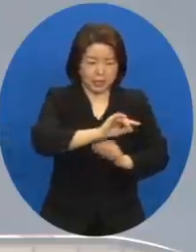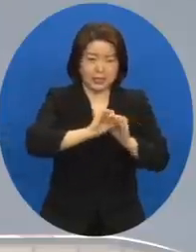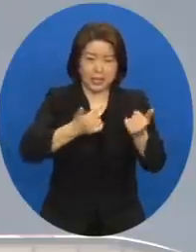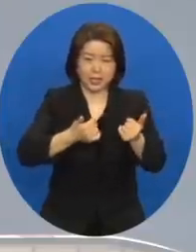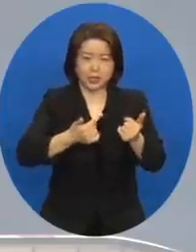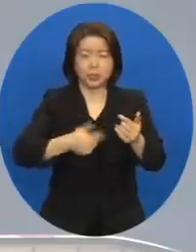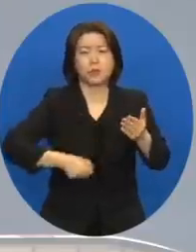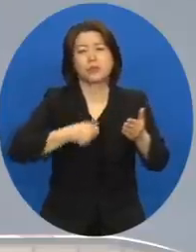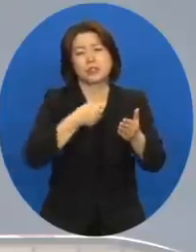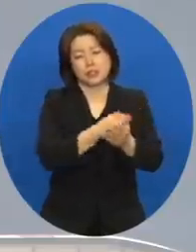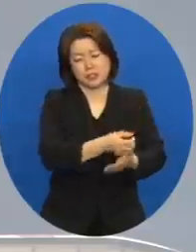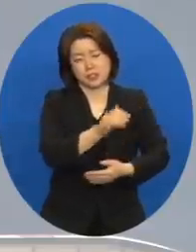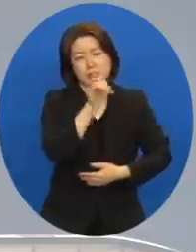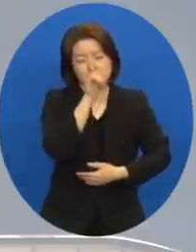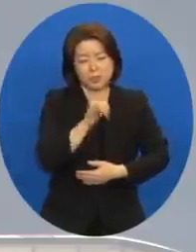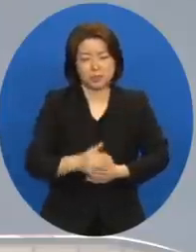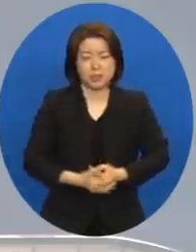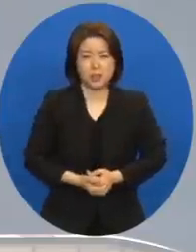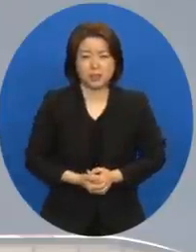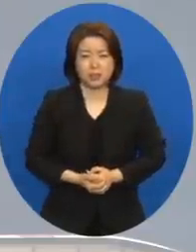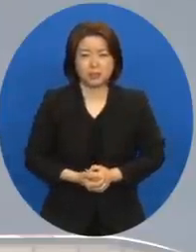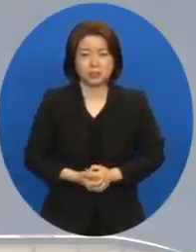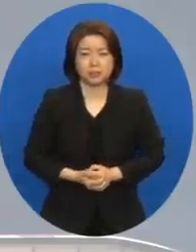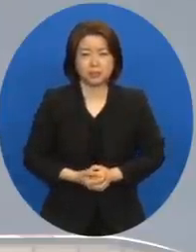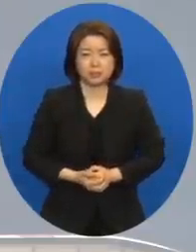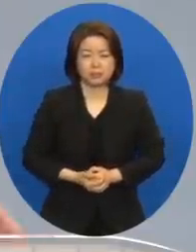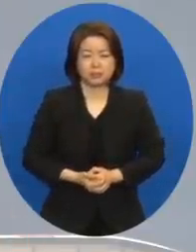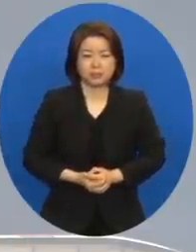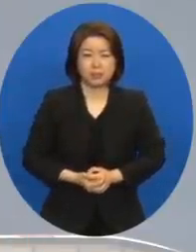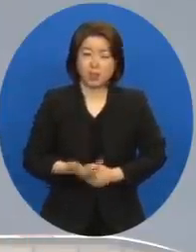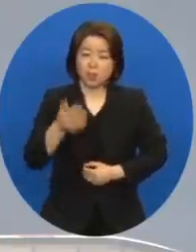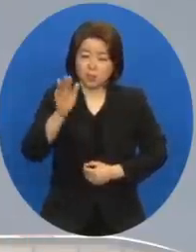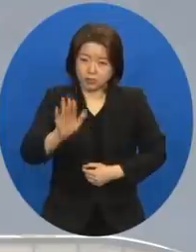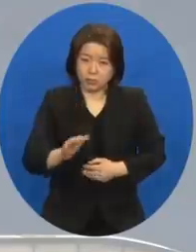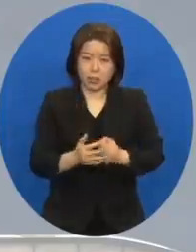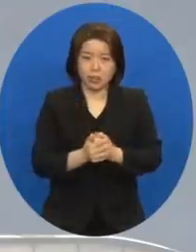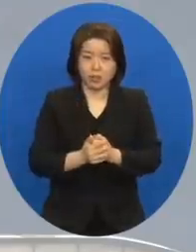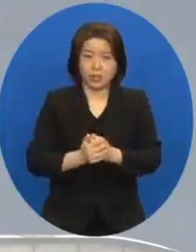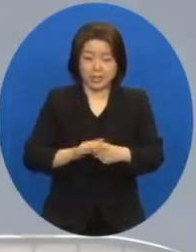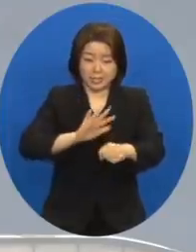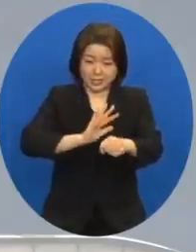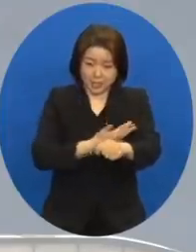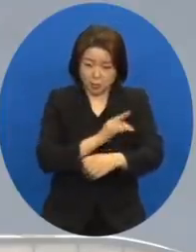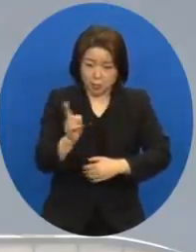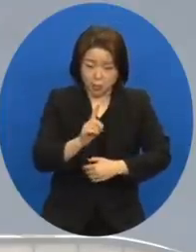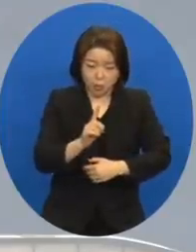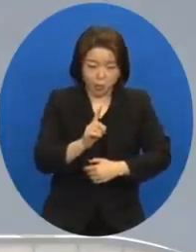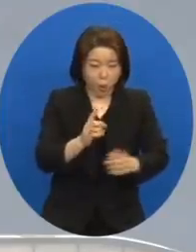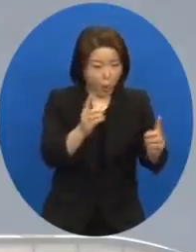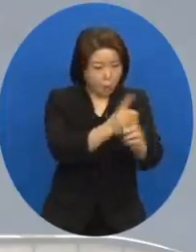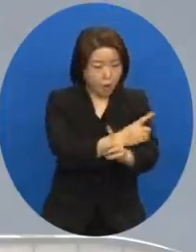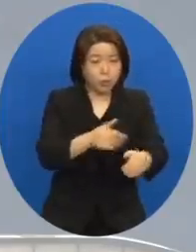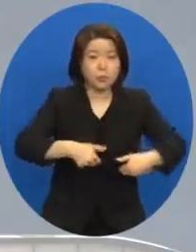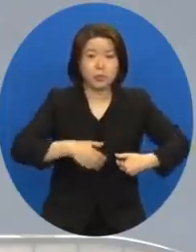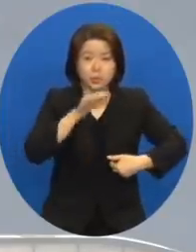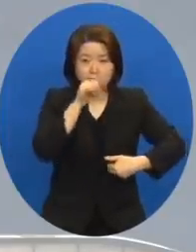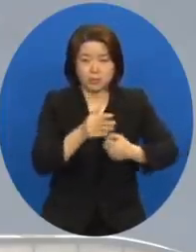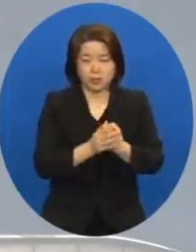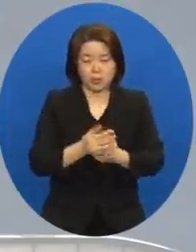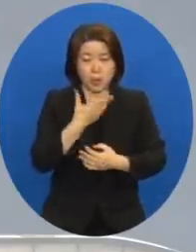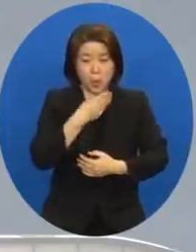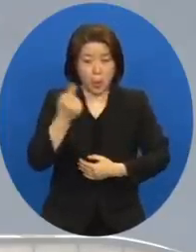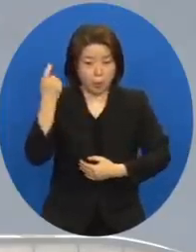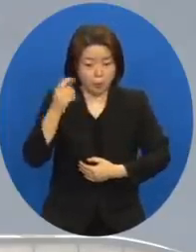않기로 결심 했습니다 그러나 잘못된 것은 고쳐야 되겠고 복음과